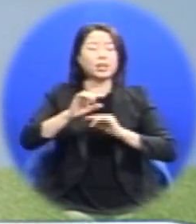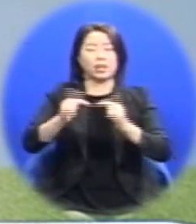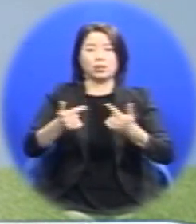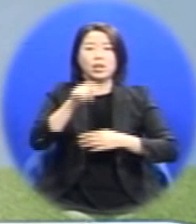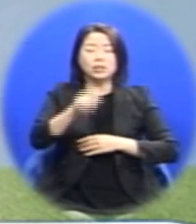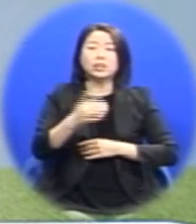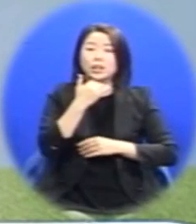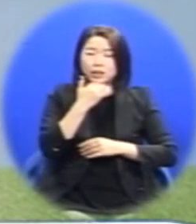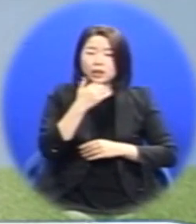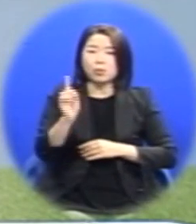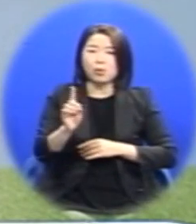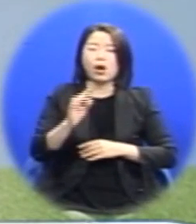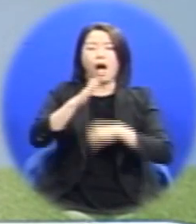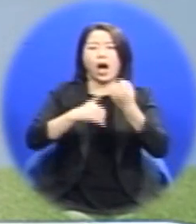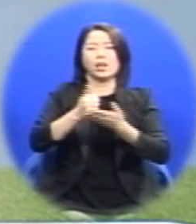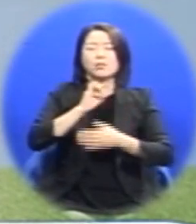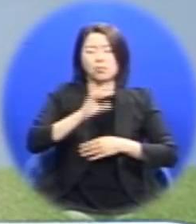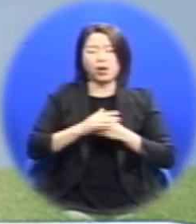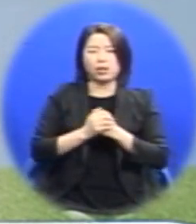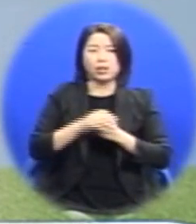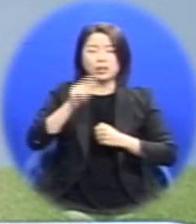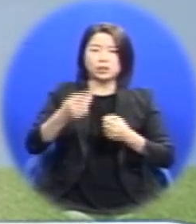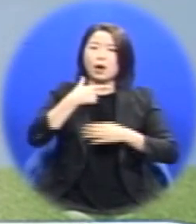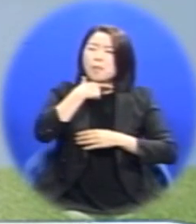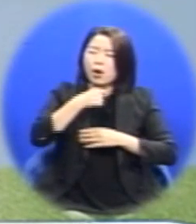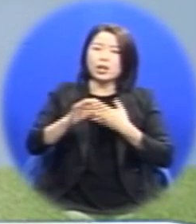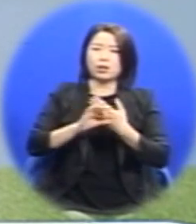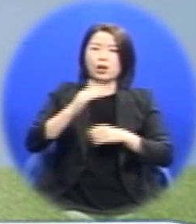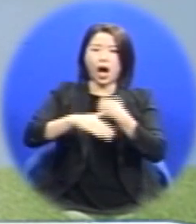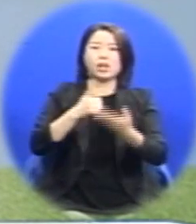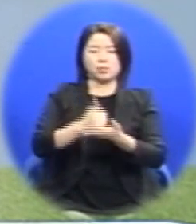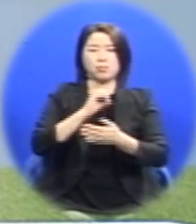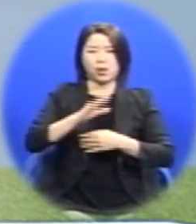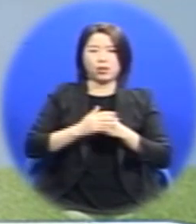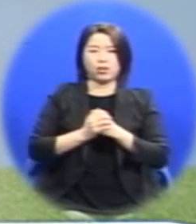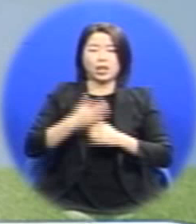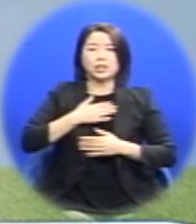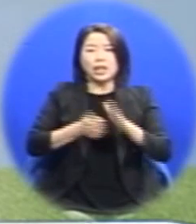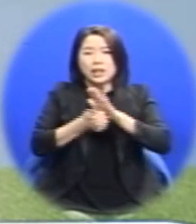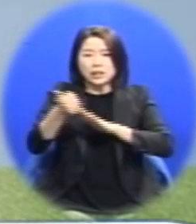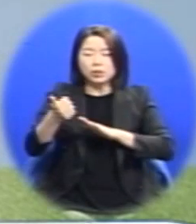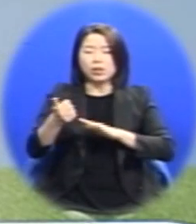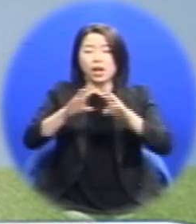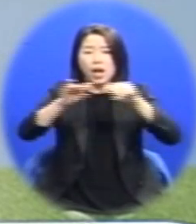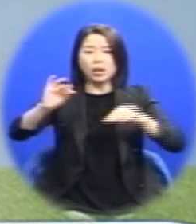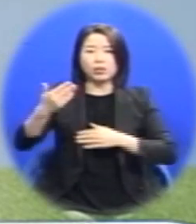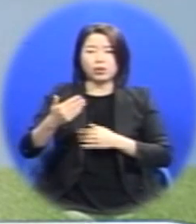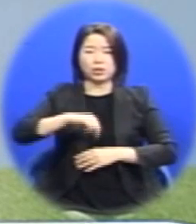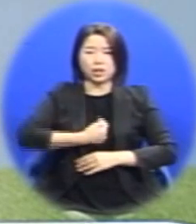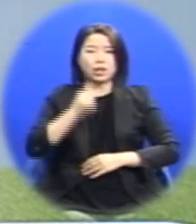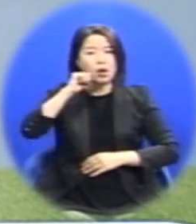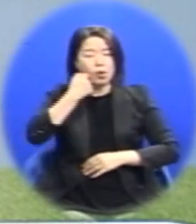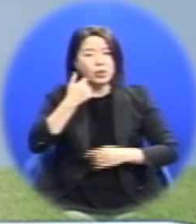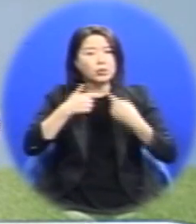그가 기다린 것은 하나님만. 그가 바랐던 것은 하나님만. 자기가 소원하는 게 해결되고, 자기가